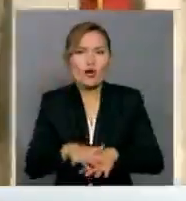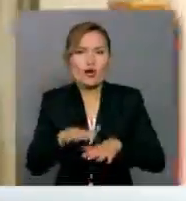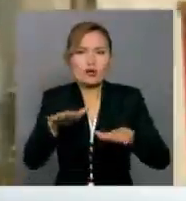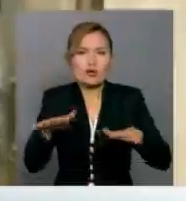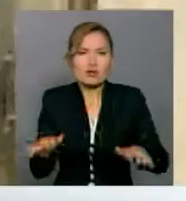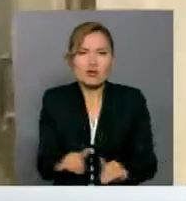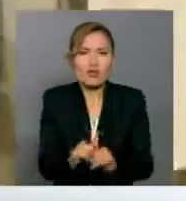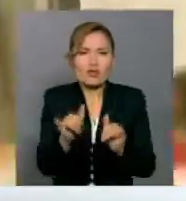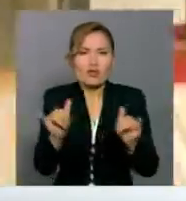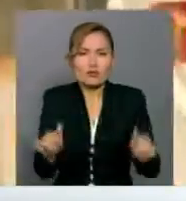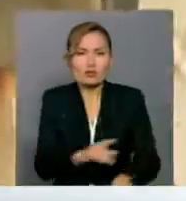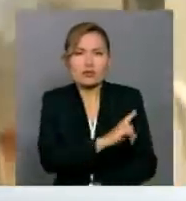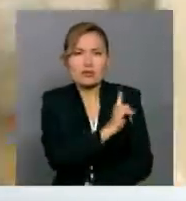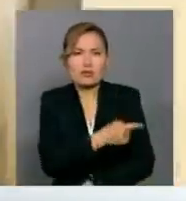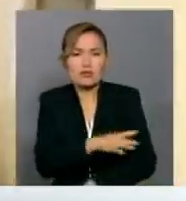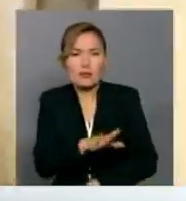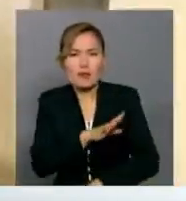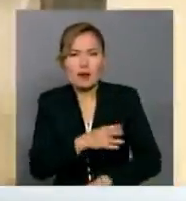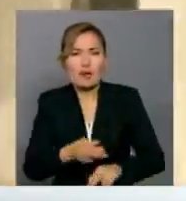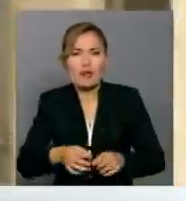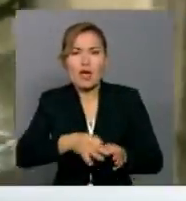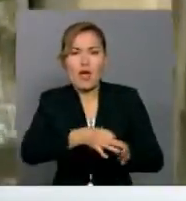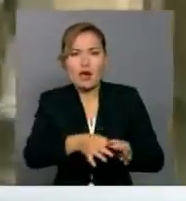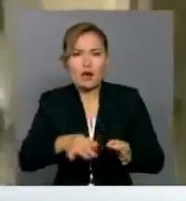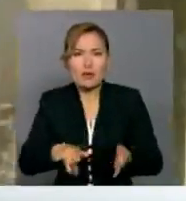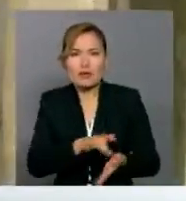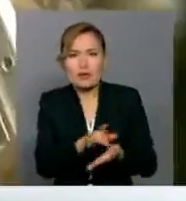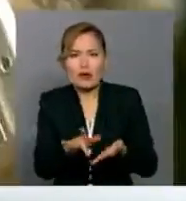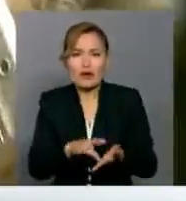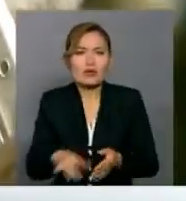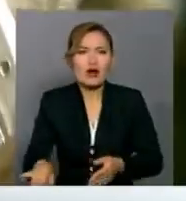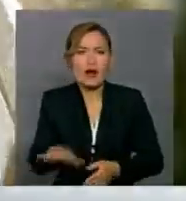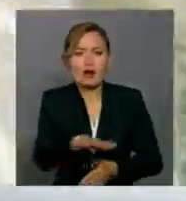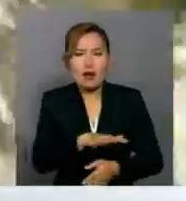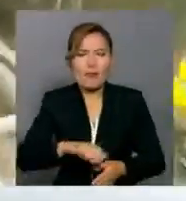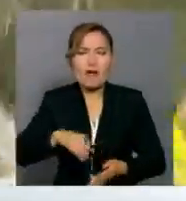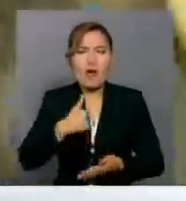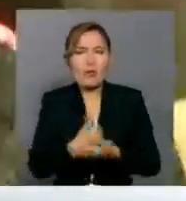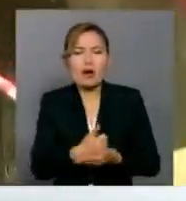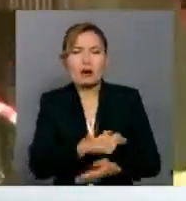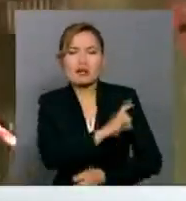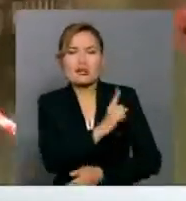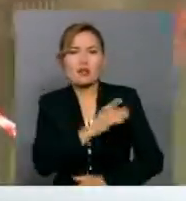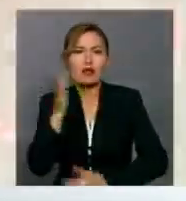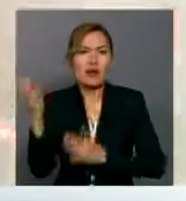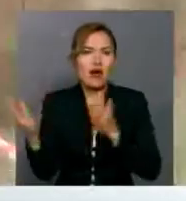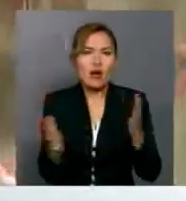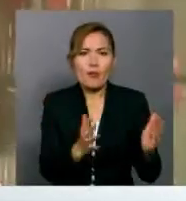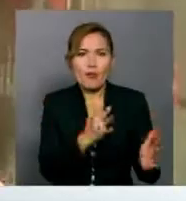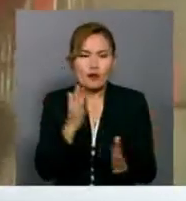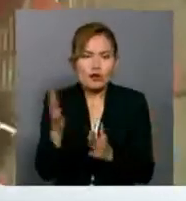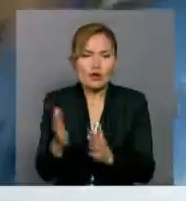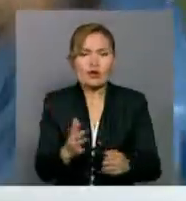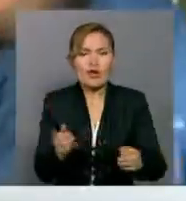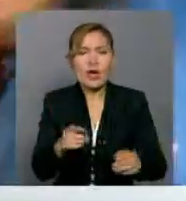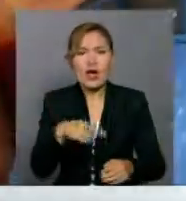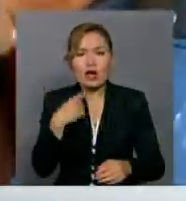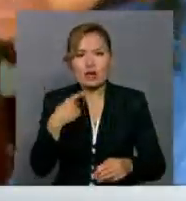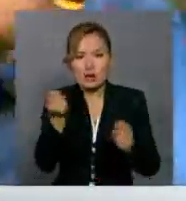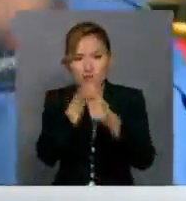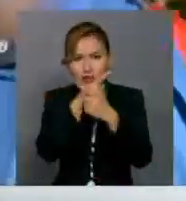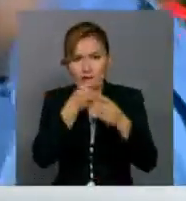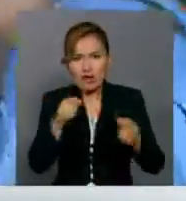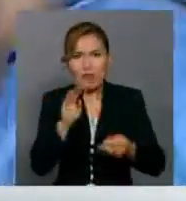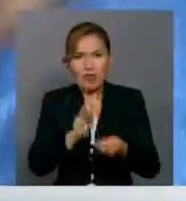су басып кеткен. Гонконг пен Макао арнайы әкімшілік аудандарының басшылары дауыл қаупінің 10-ші деңгейін жариялады.